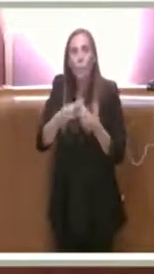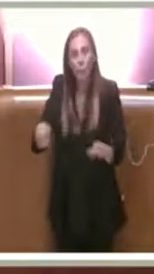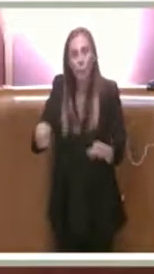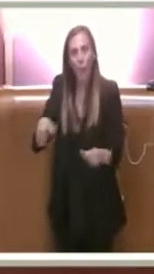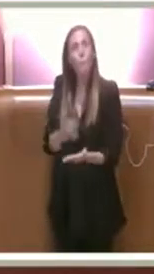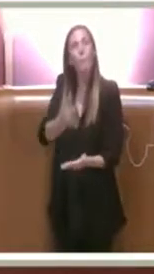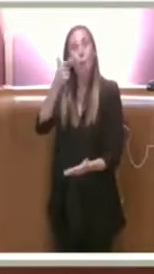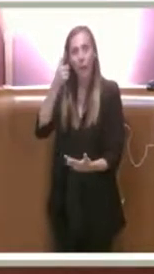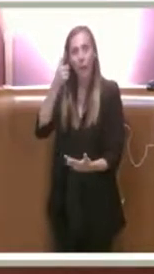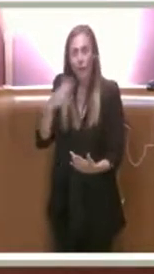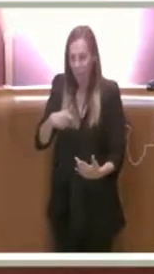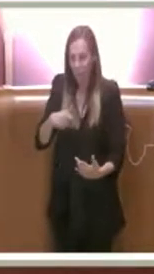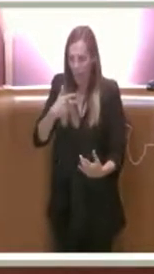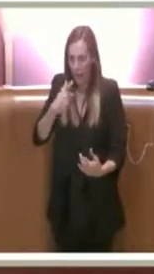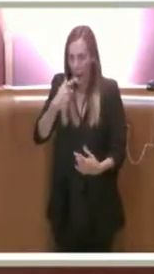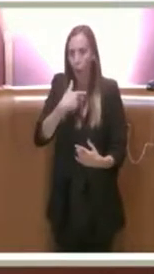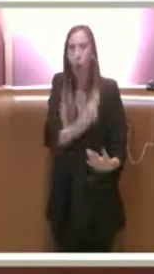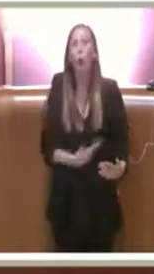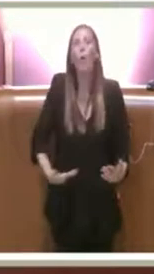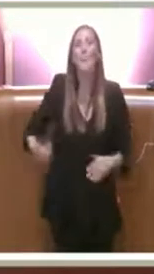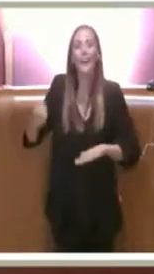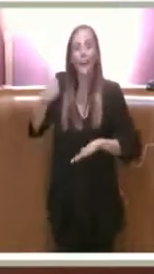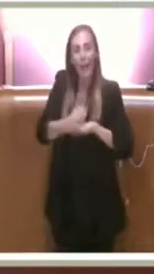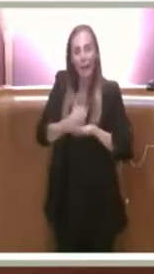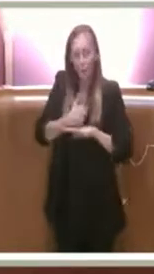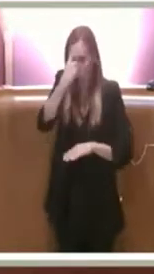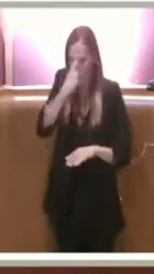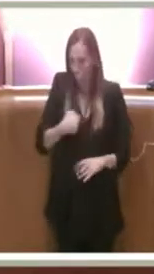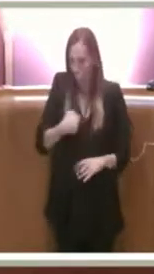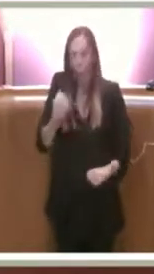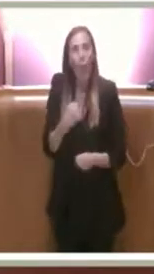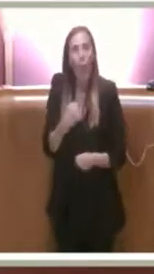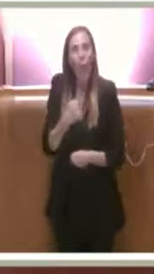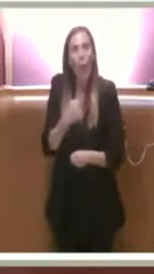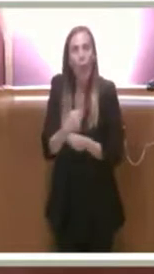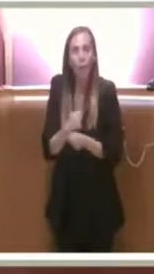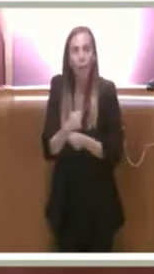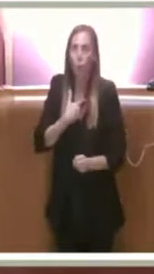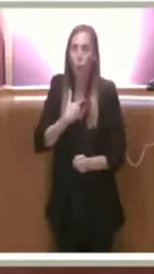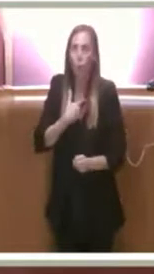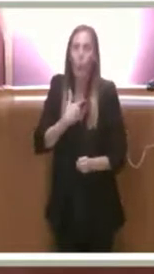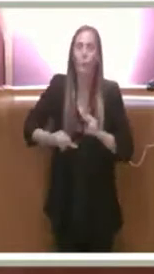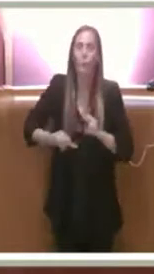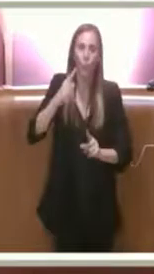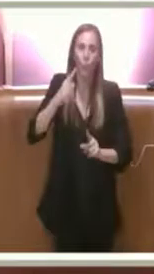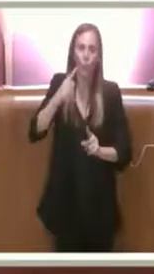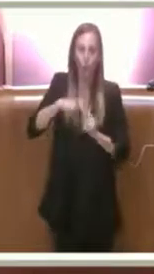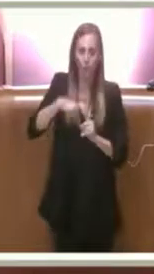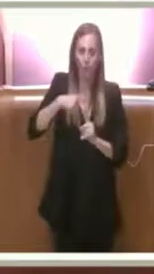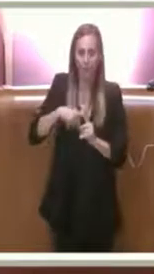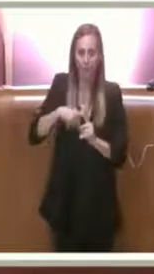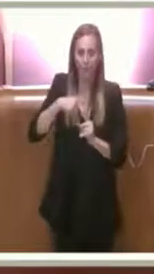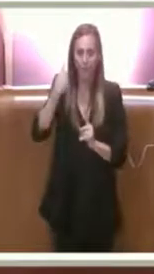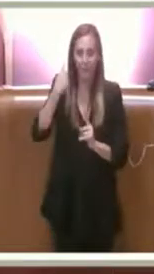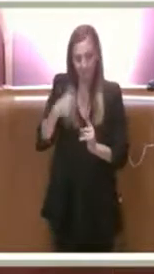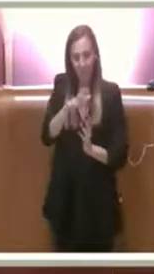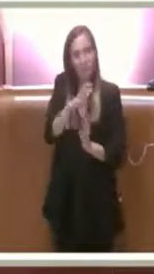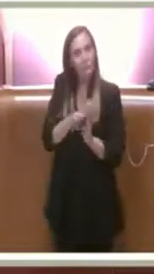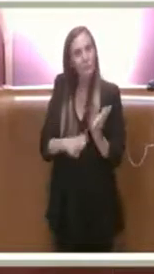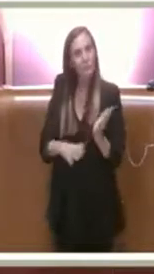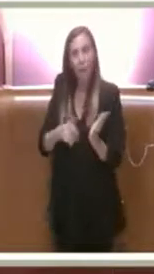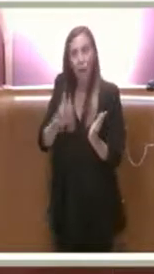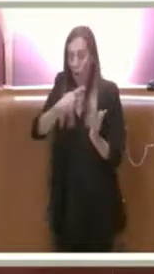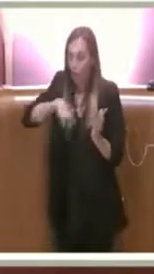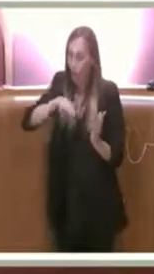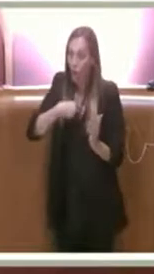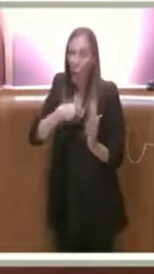poter svolgere al meglio il ruolo di consigliere capitolino. In questo senso questo lavoro rappresenta un atto dovuto da parte